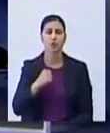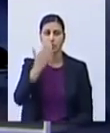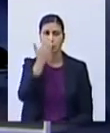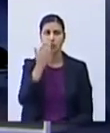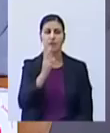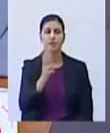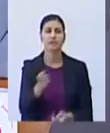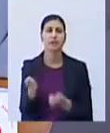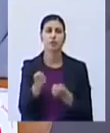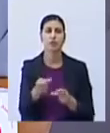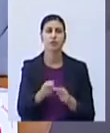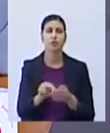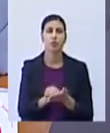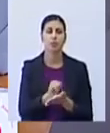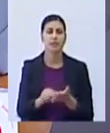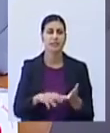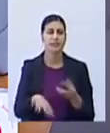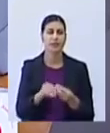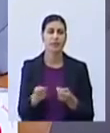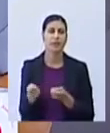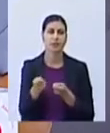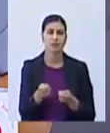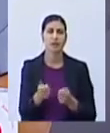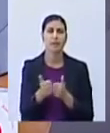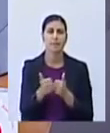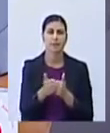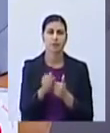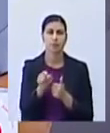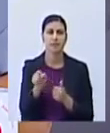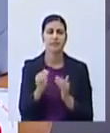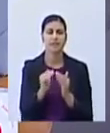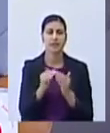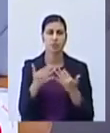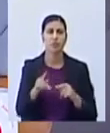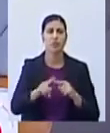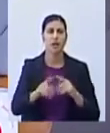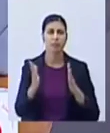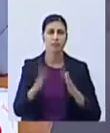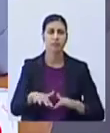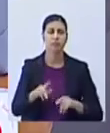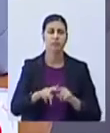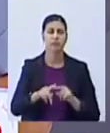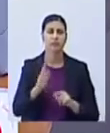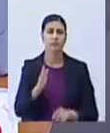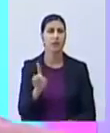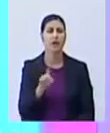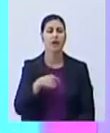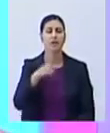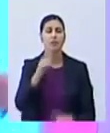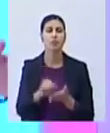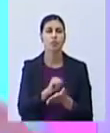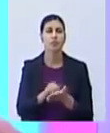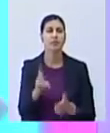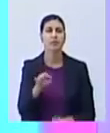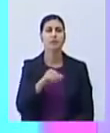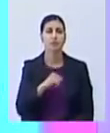mosakhleba, romelma tsarmoadgina is dokumentatsias uqualapiri tsarmoadgina ik mezoblad arsebuli sakhlebi ukve dangrevis pirasa amisuli, chven ekhla albat dokumentatsia